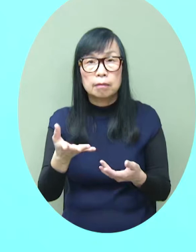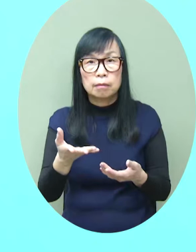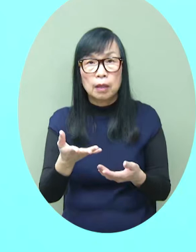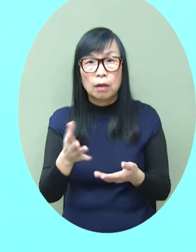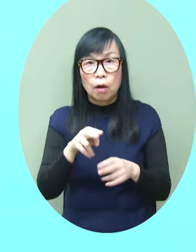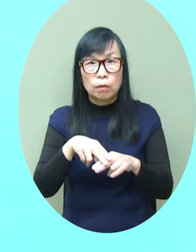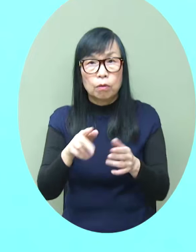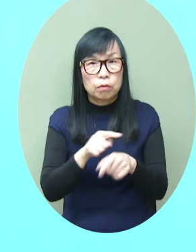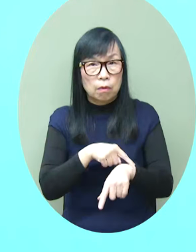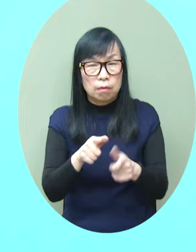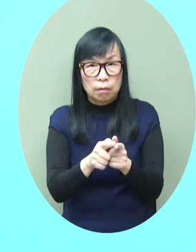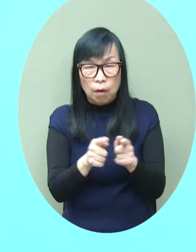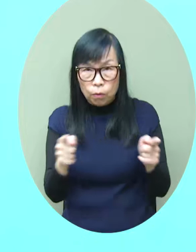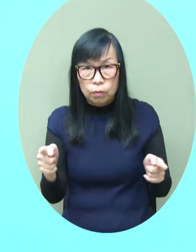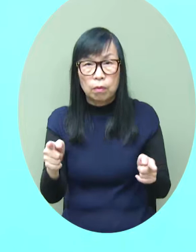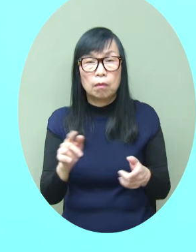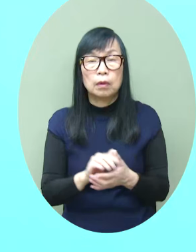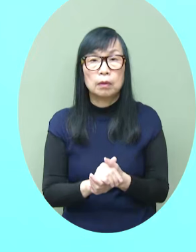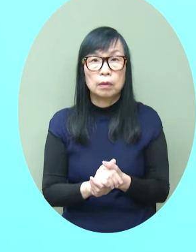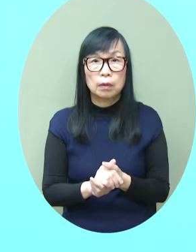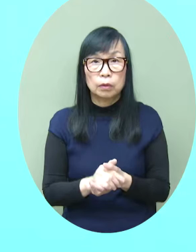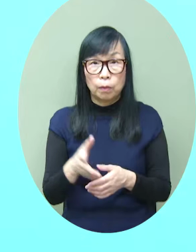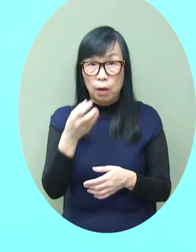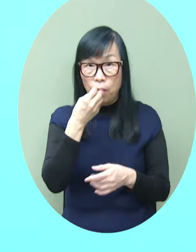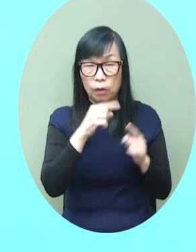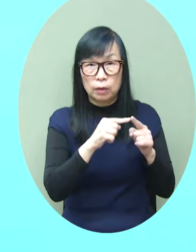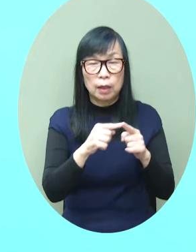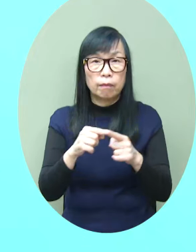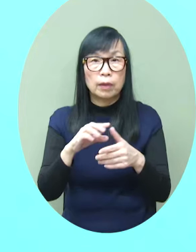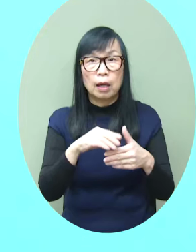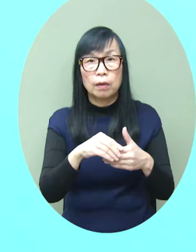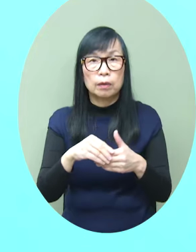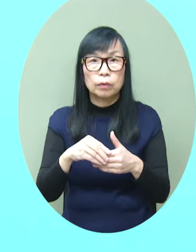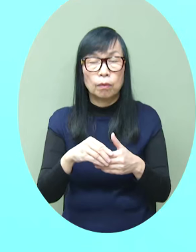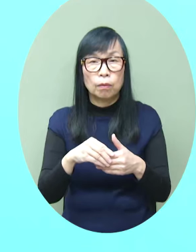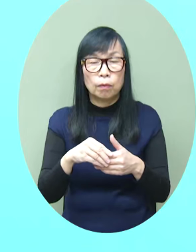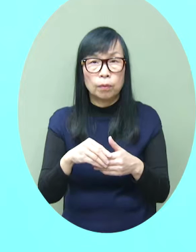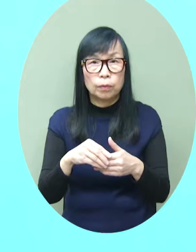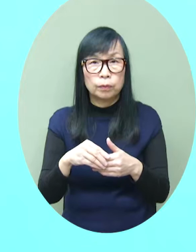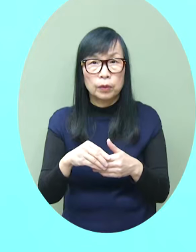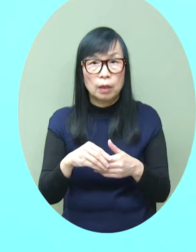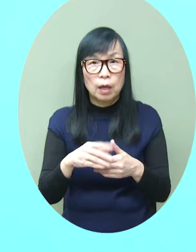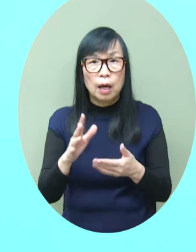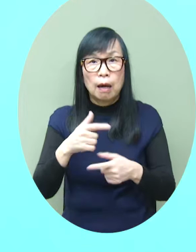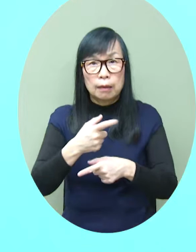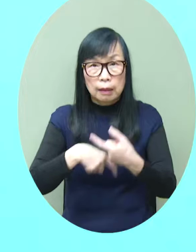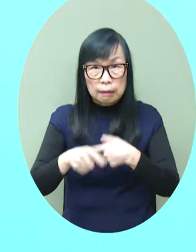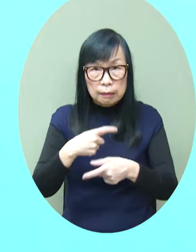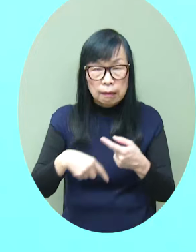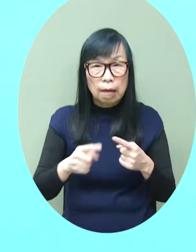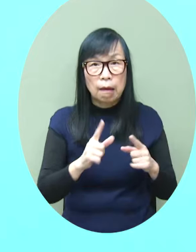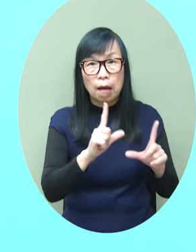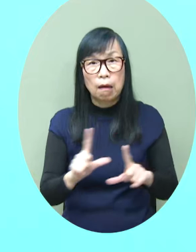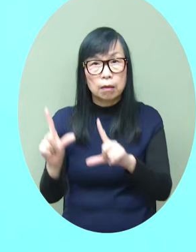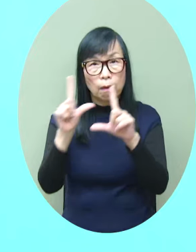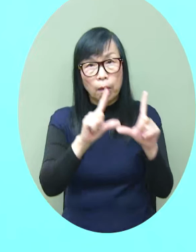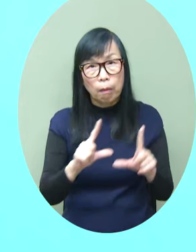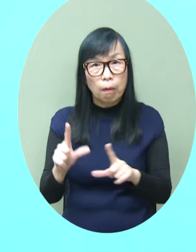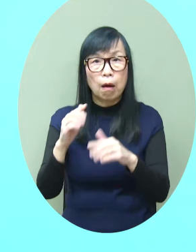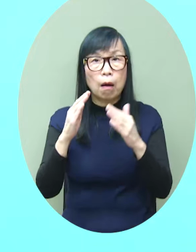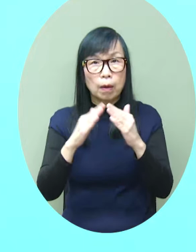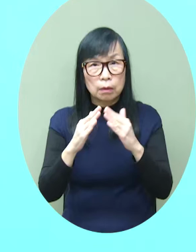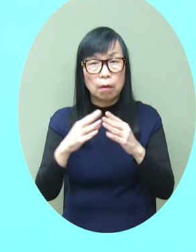一段很長的時間，亦都為香港市民帶來了很多經濟啊、民生啊，甚至係家